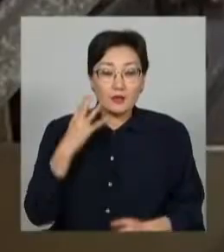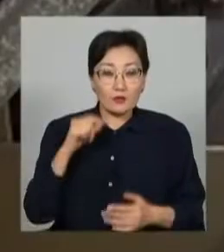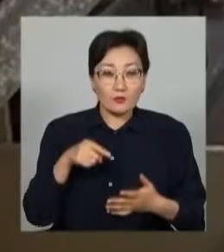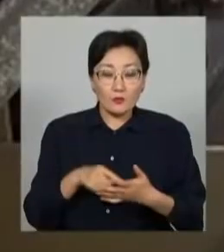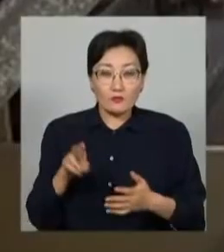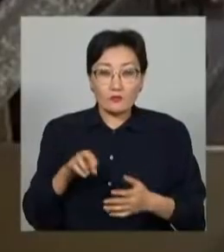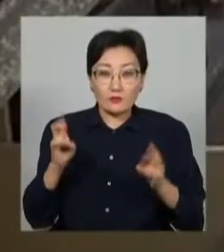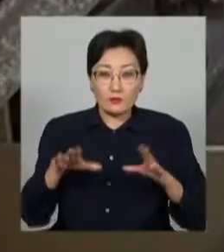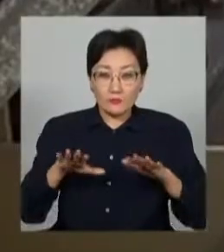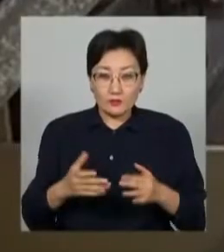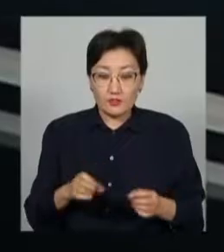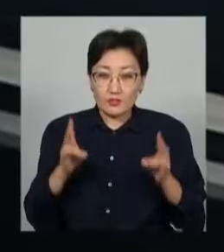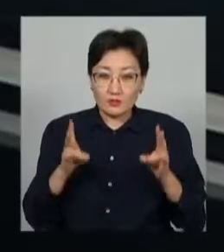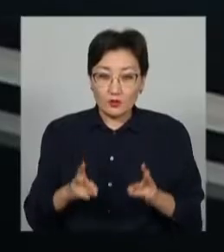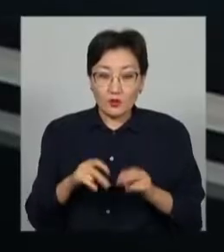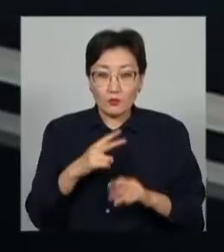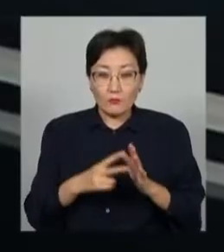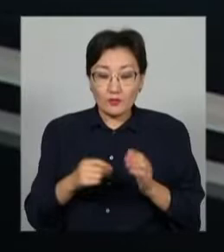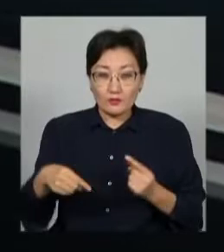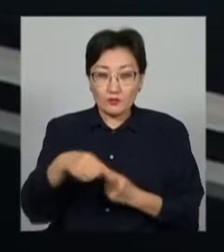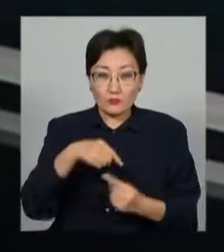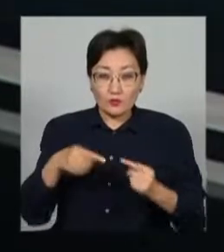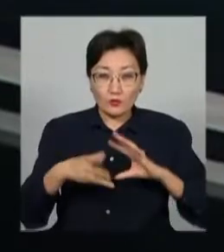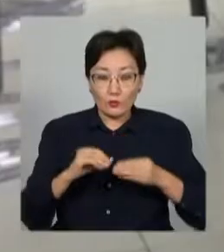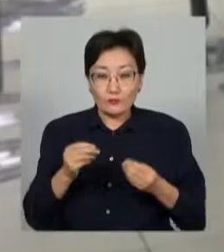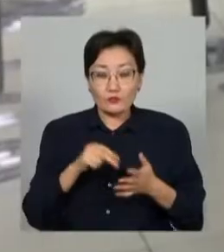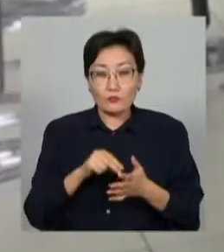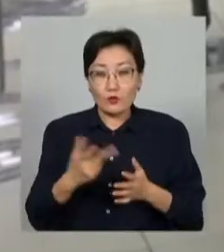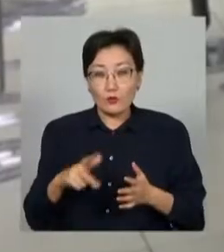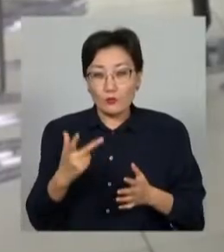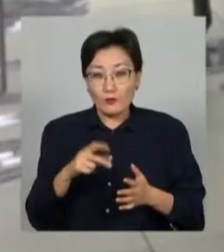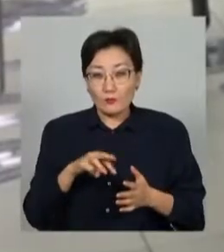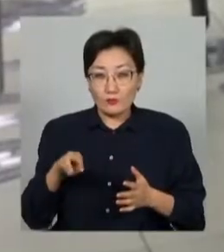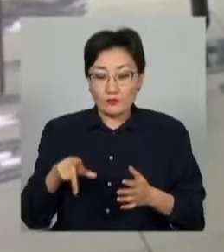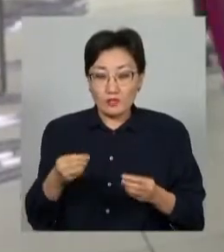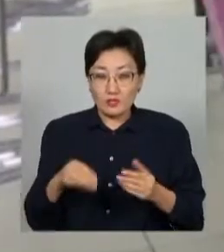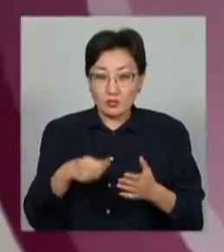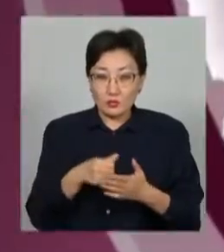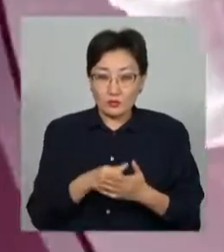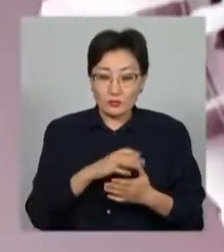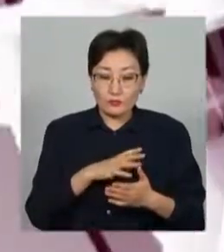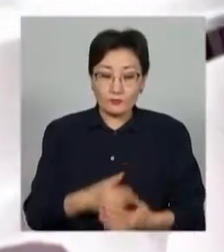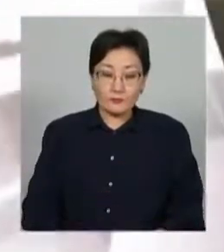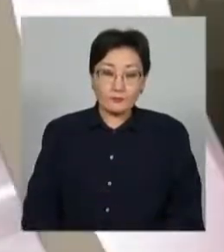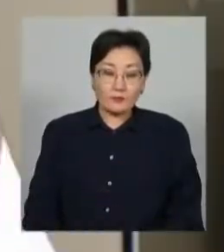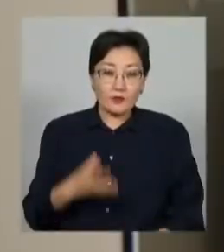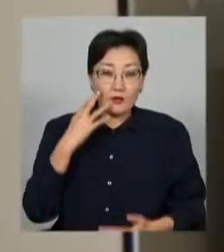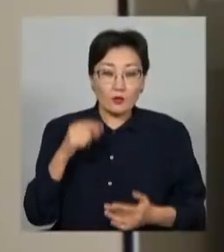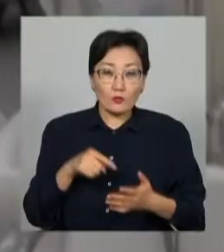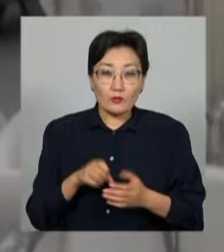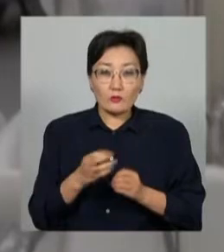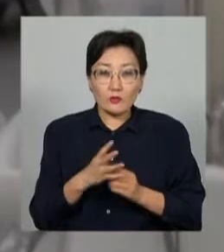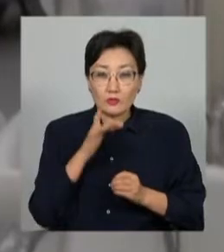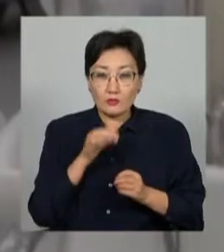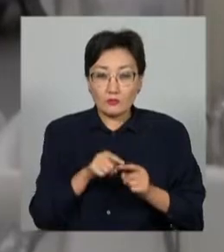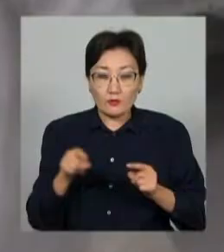Almatıdağı qaŋtar oqiğası kezinde zardap şekken 17 kasipkerge jalpı quny 33 milyon teŋge ötemakı tölendi. Almatıda 14